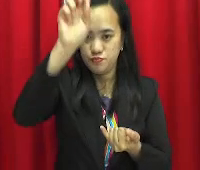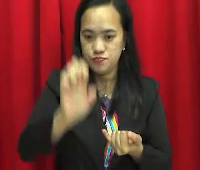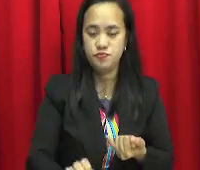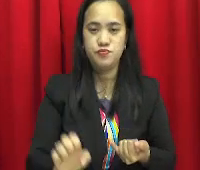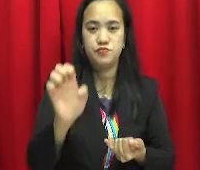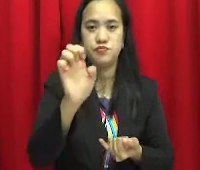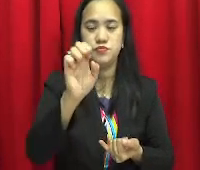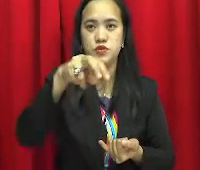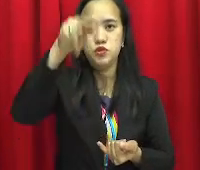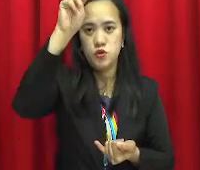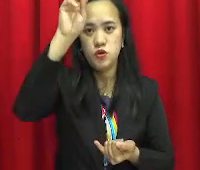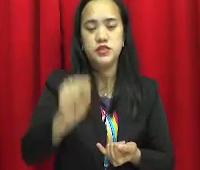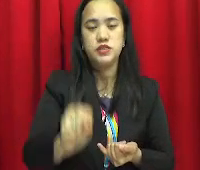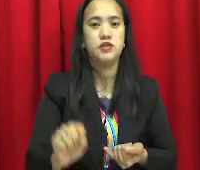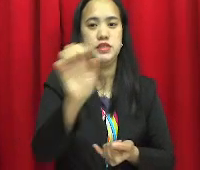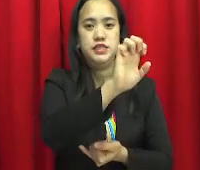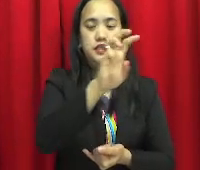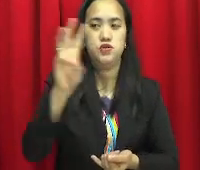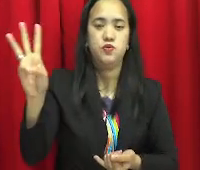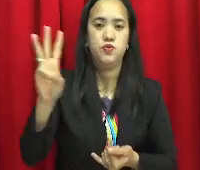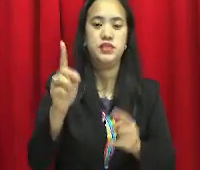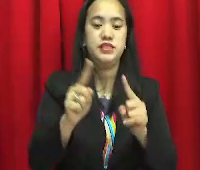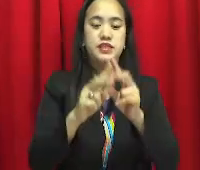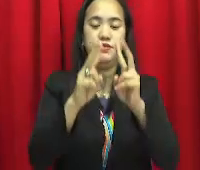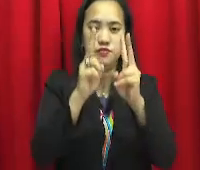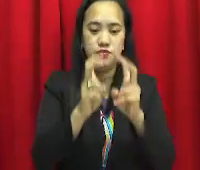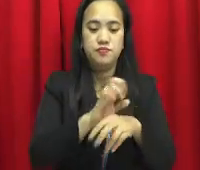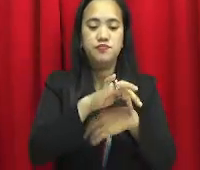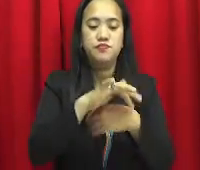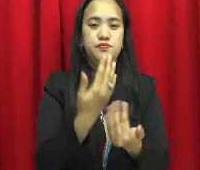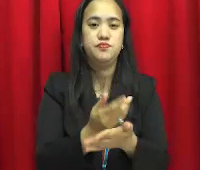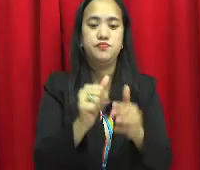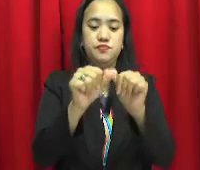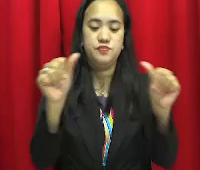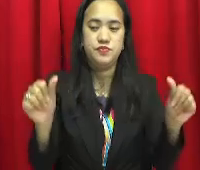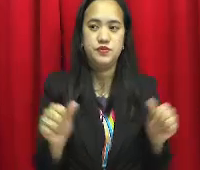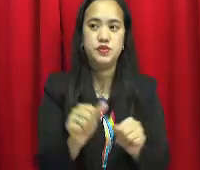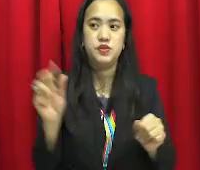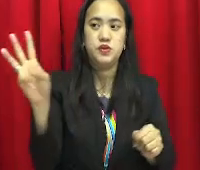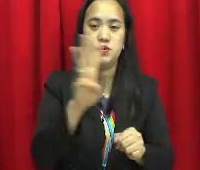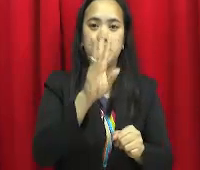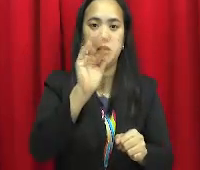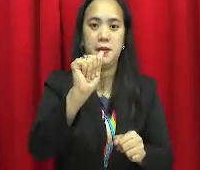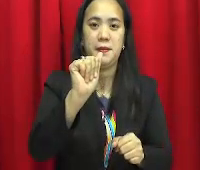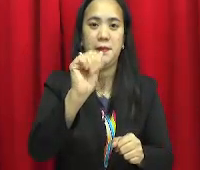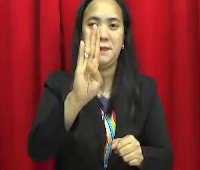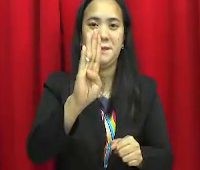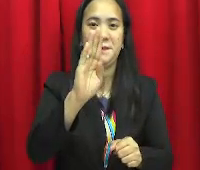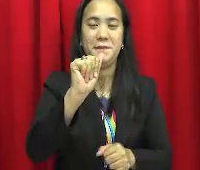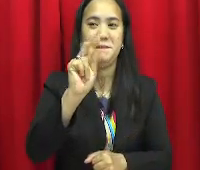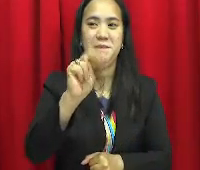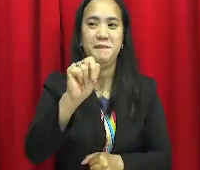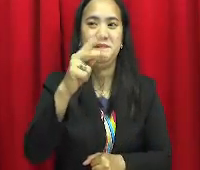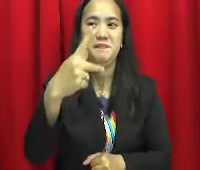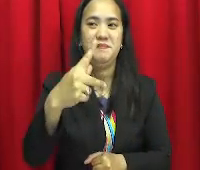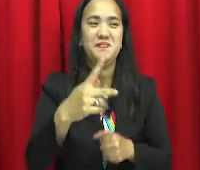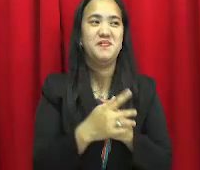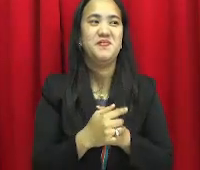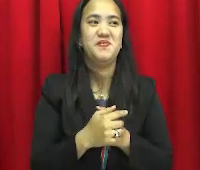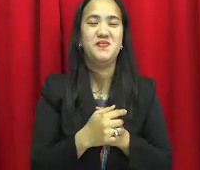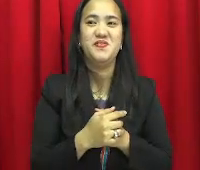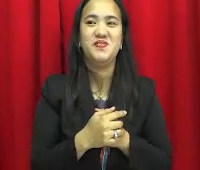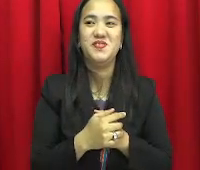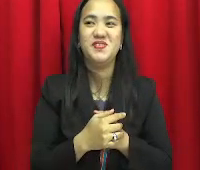West, lalo na siyempre yung ating mga ka-area dyan. West Bank, andito kaming tatlo. Yes, West Bank, hello, West o diba? Oo